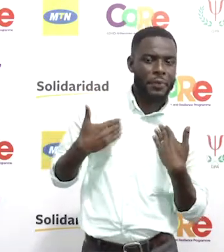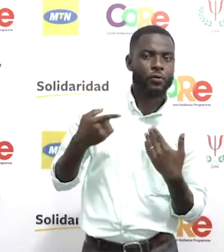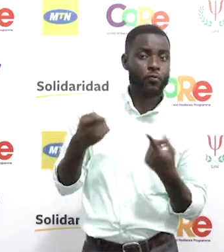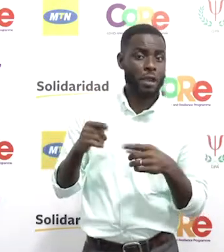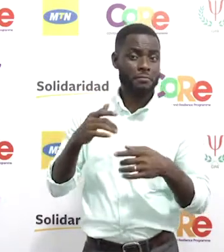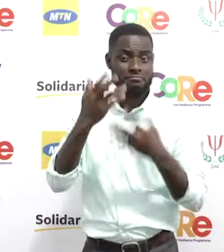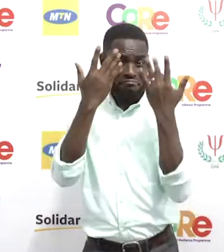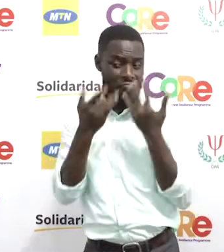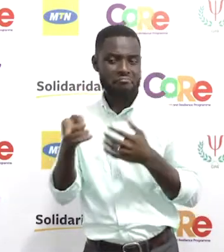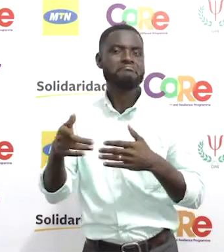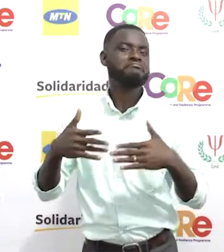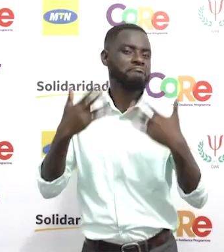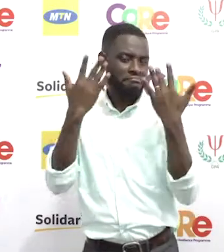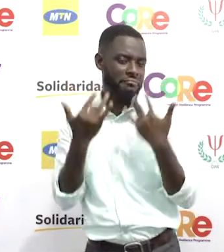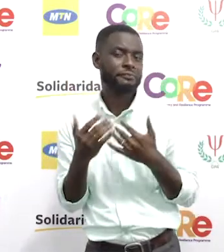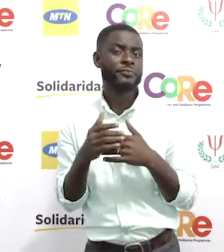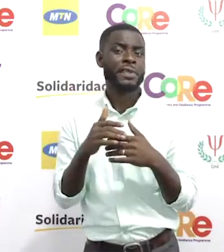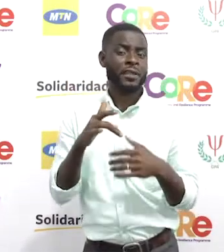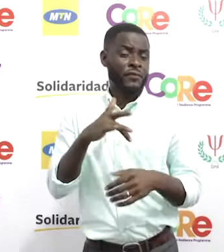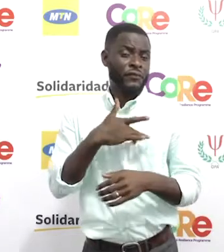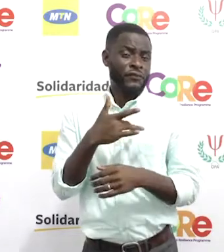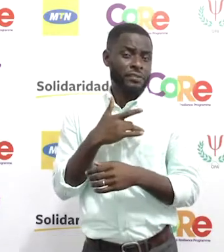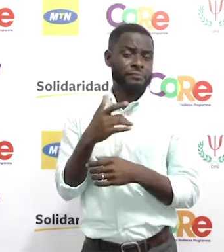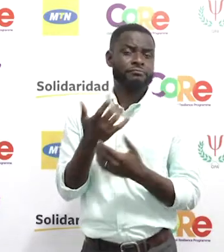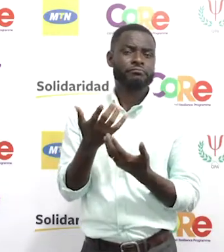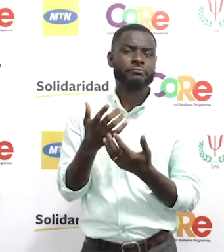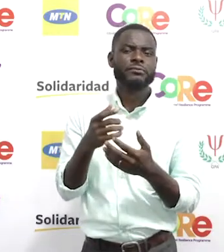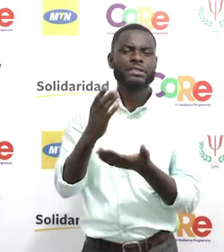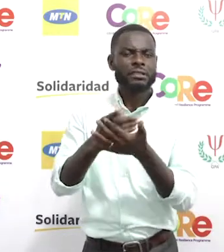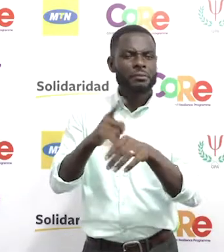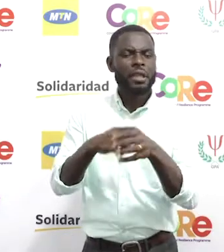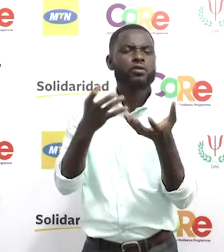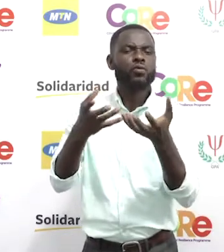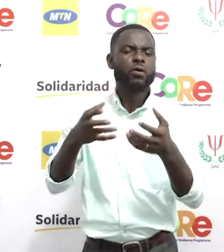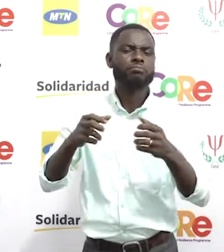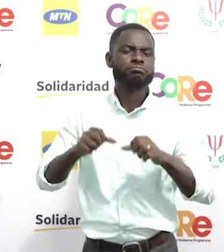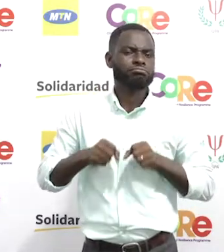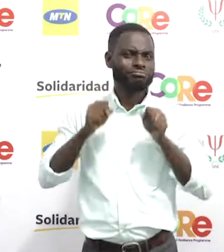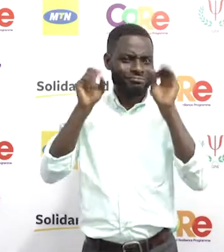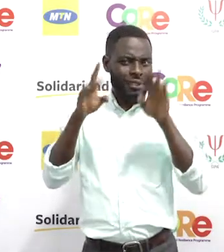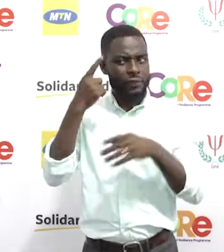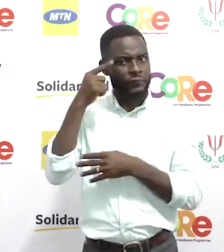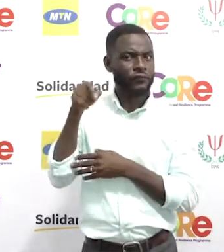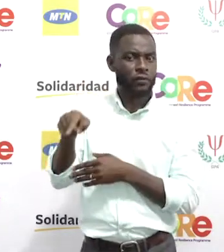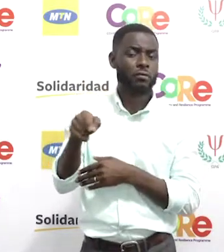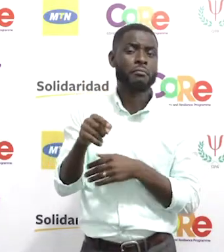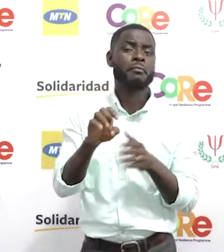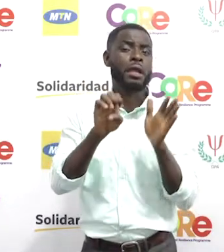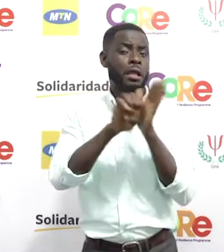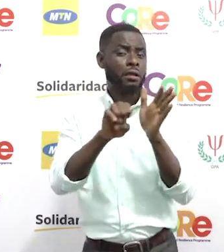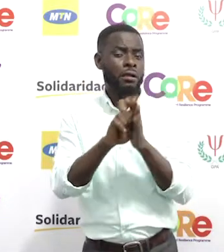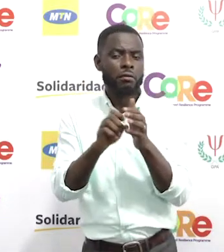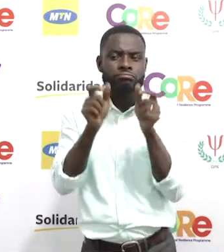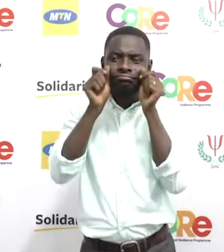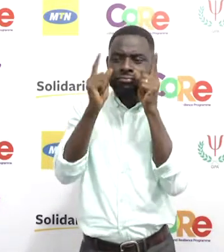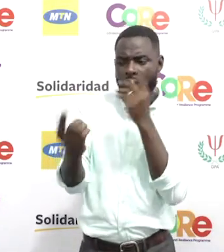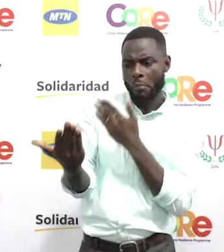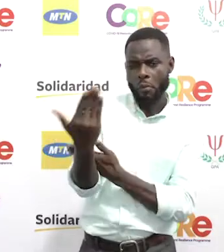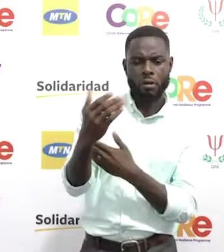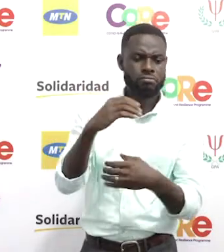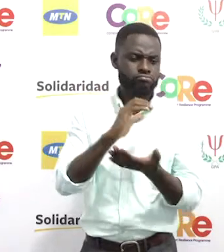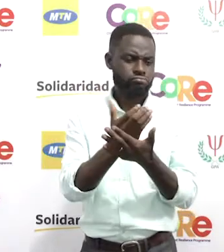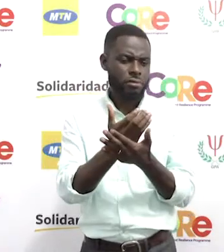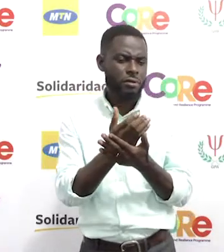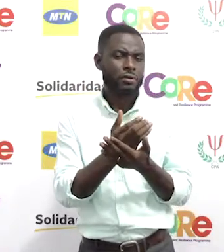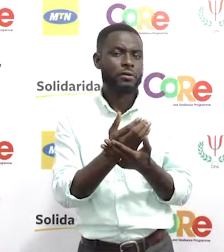ba na. Nakay no mo ni yo sumombo mle na. Keji onuwa osuwa lo shishi, nuwa na le mobo. Osuwa no shon hi afolo